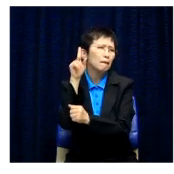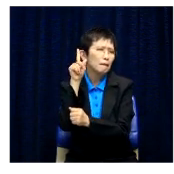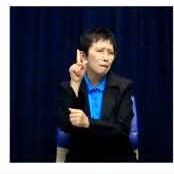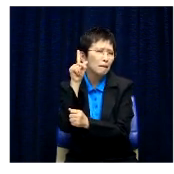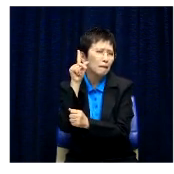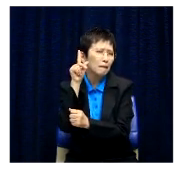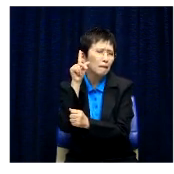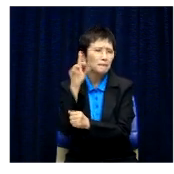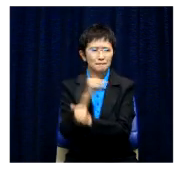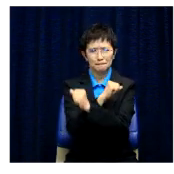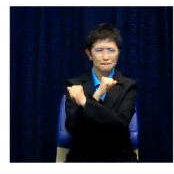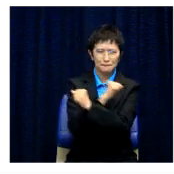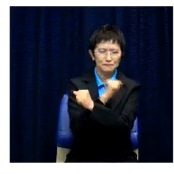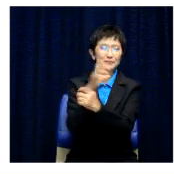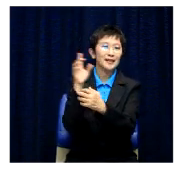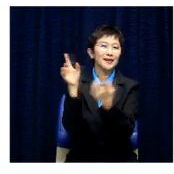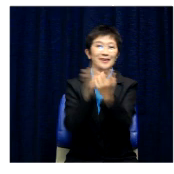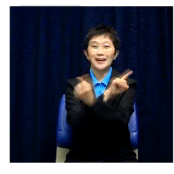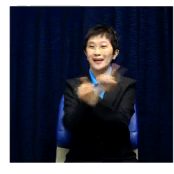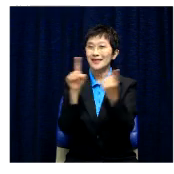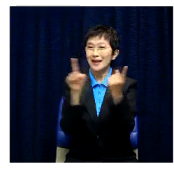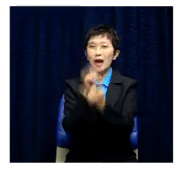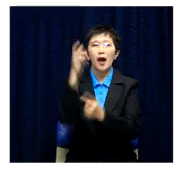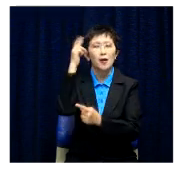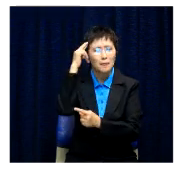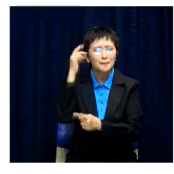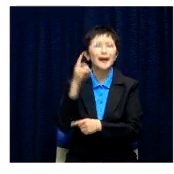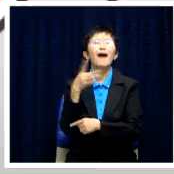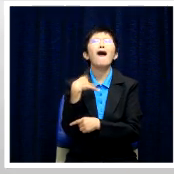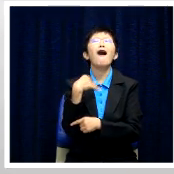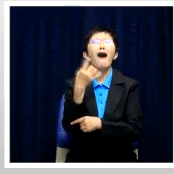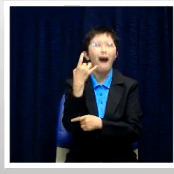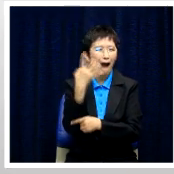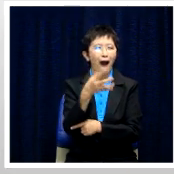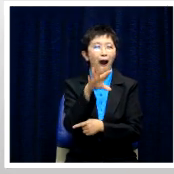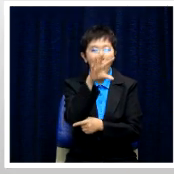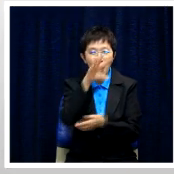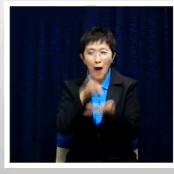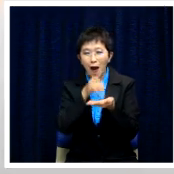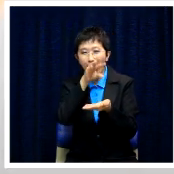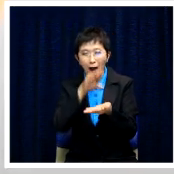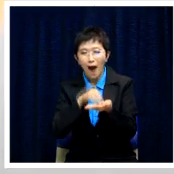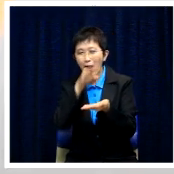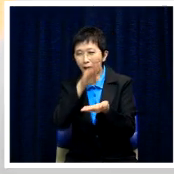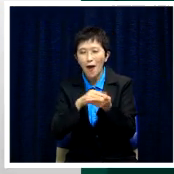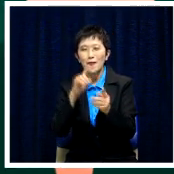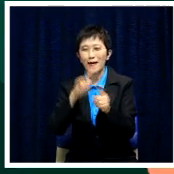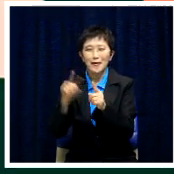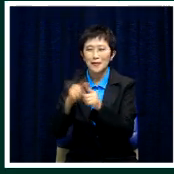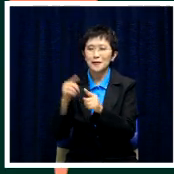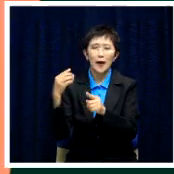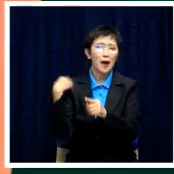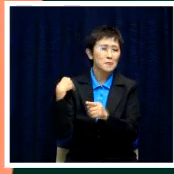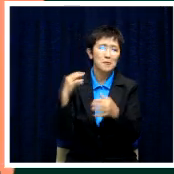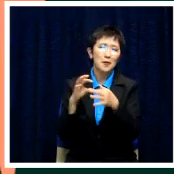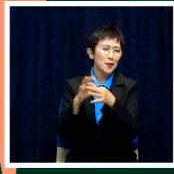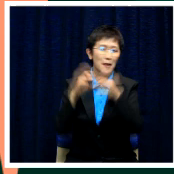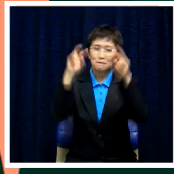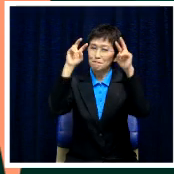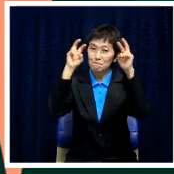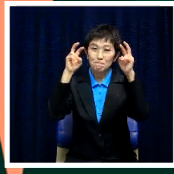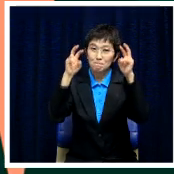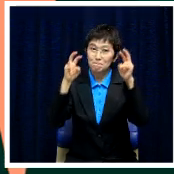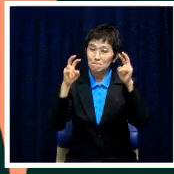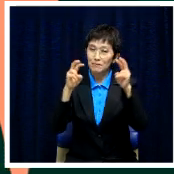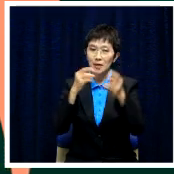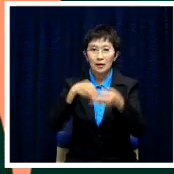รู้เข้าใจการใช้และจัดการสื่อสารสนเทศโดยเฉพาะประเด็นการส่งเสริมการศึกษาที่เท่าเทียมตลอดจนส่